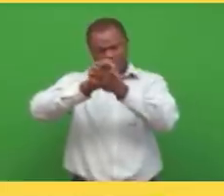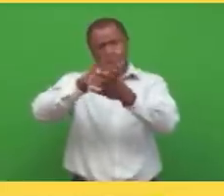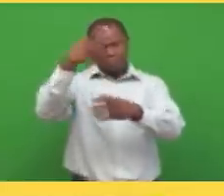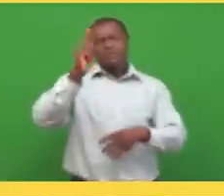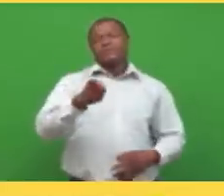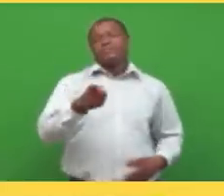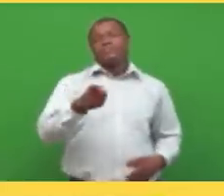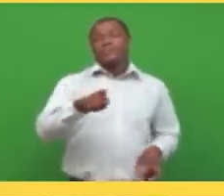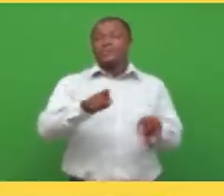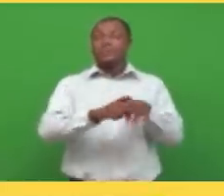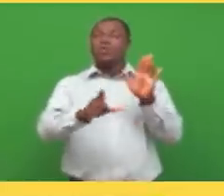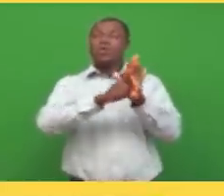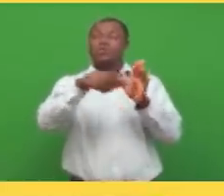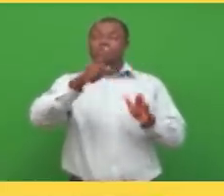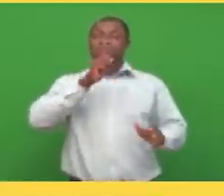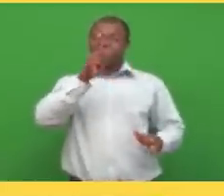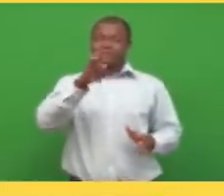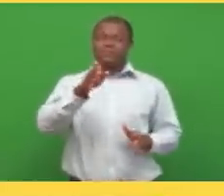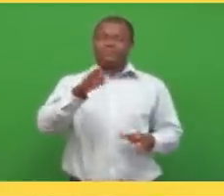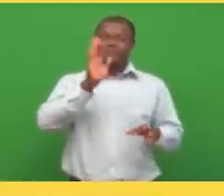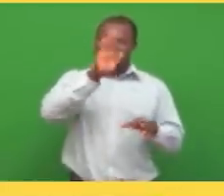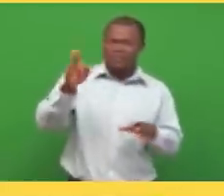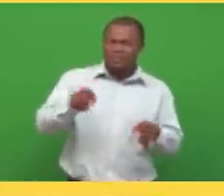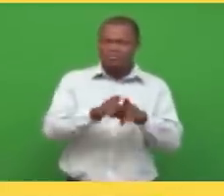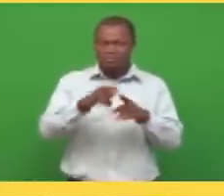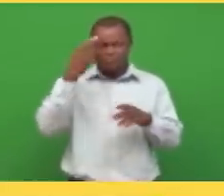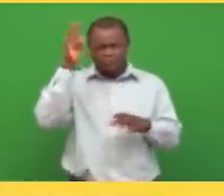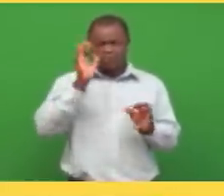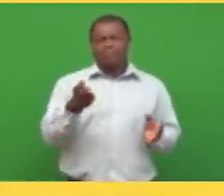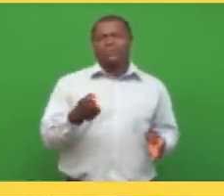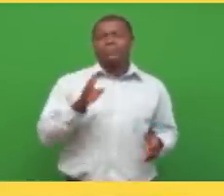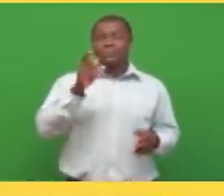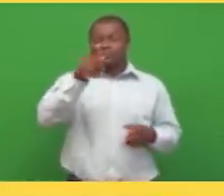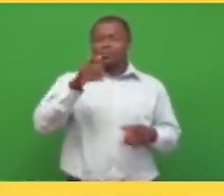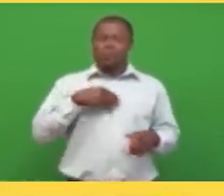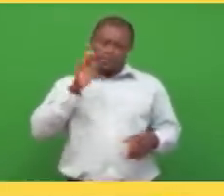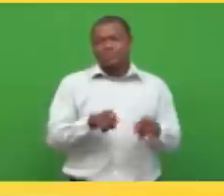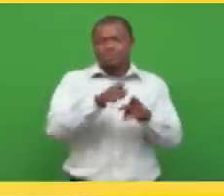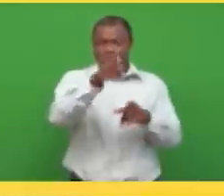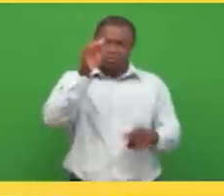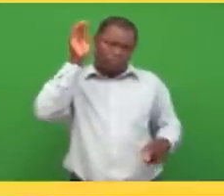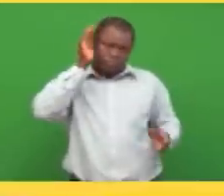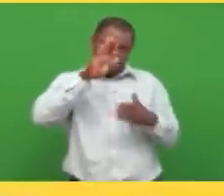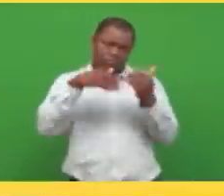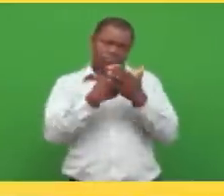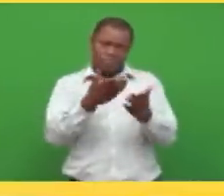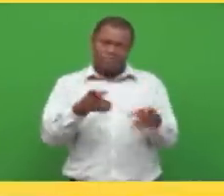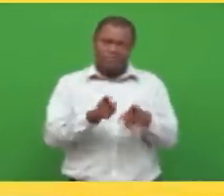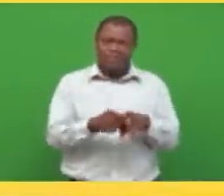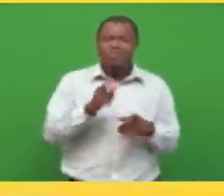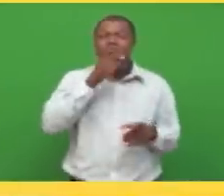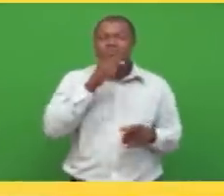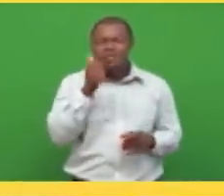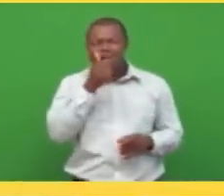mutemo yamuri kutaurai pada vamwe havaizive havainzwisise asi hero jira kufuka kana kuwarira mumudzimai kana murume anenge